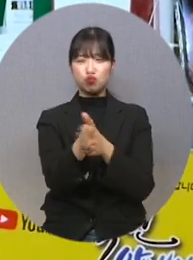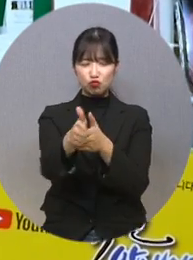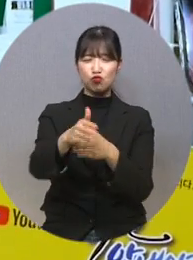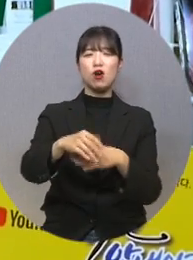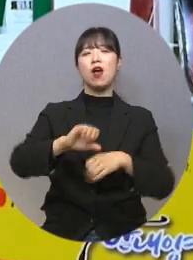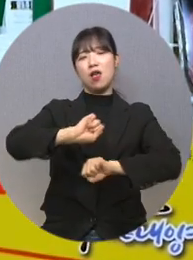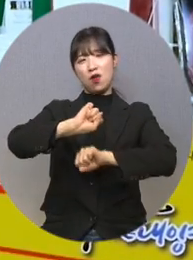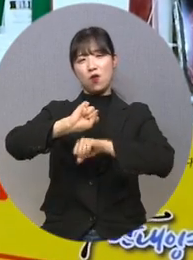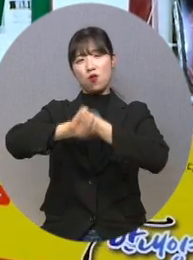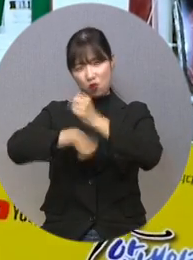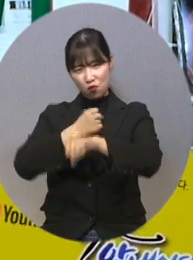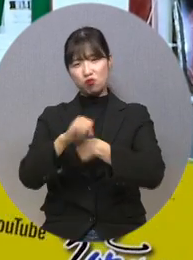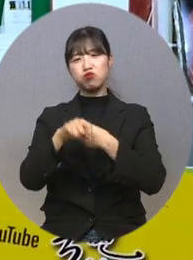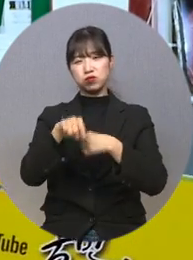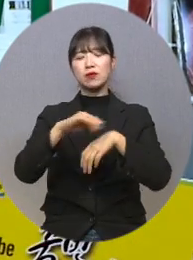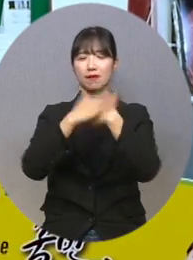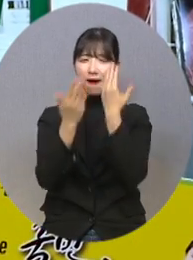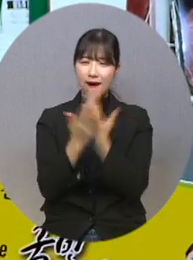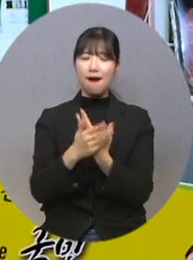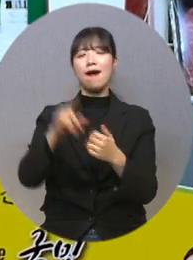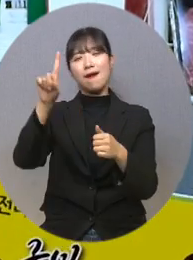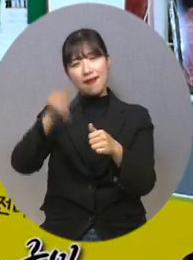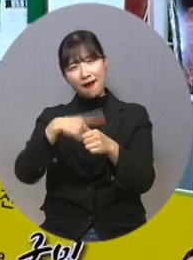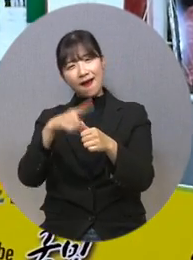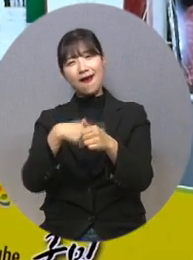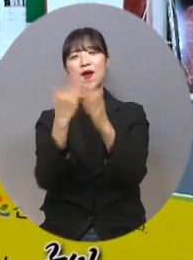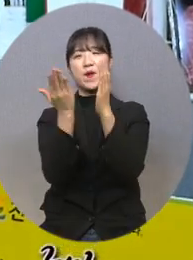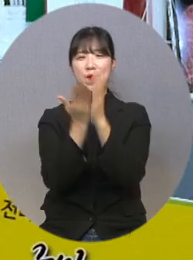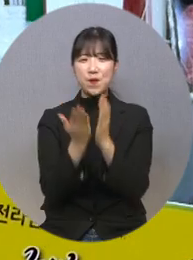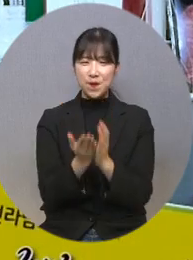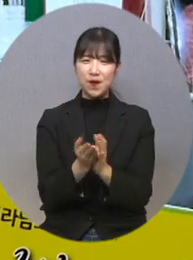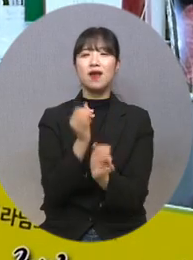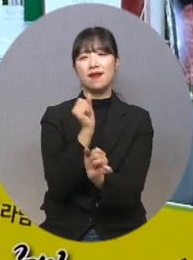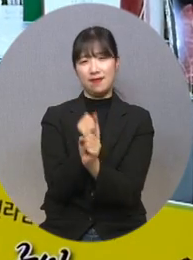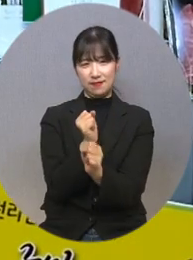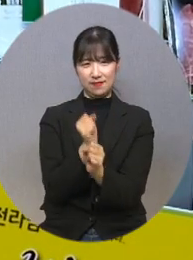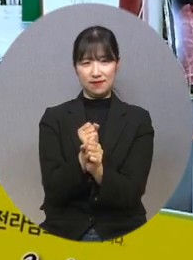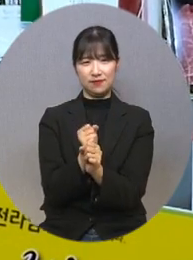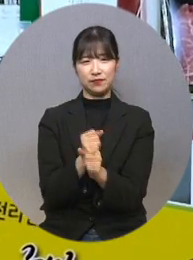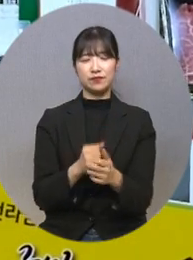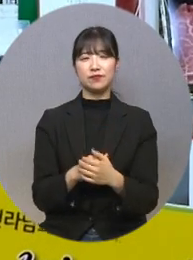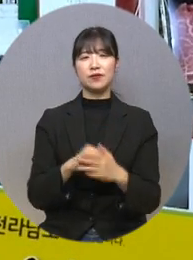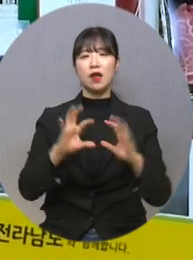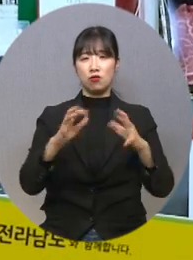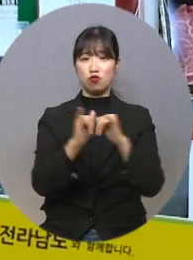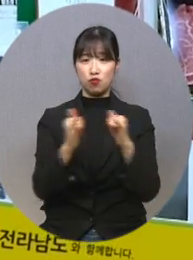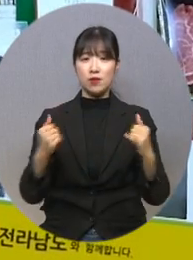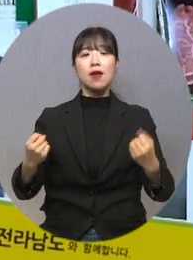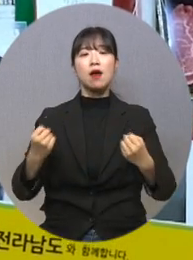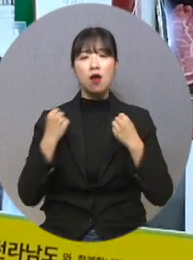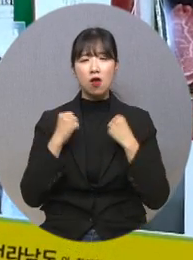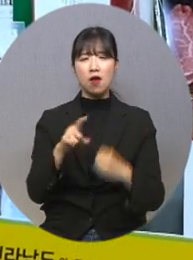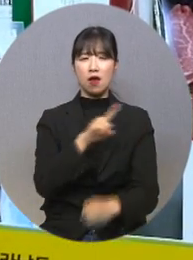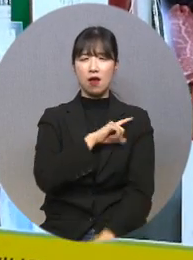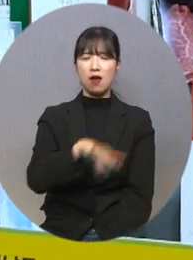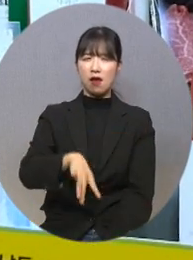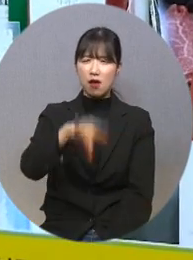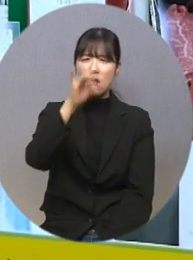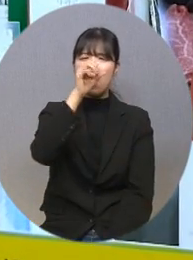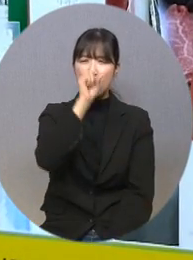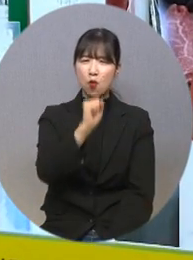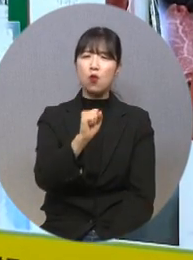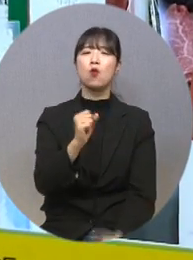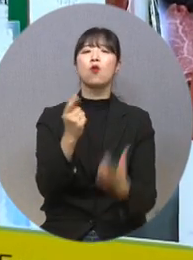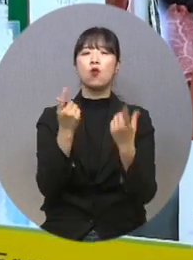수산물이 친환경적으로 지금 모든 걸 생산하고 있습니다. 그렇기 때문에 이 국민들의 건강을 최우선적으로